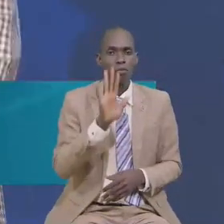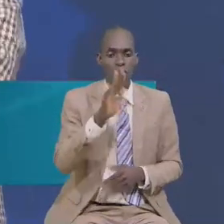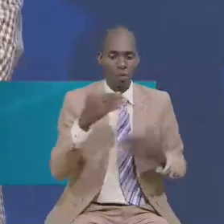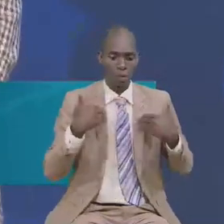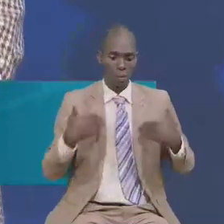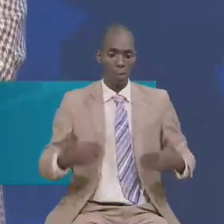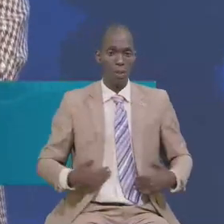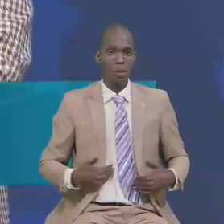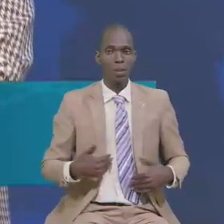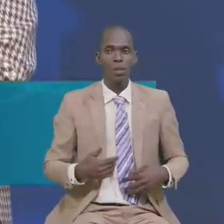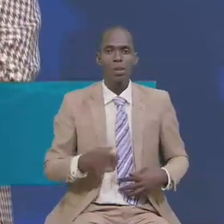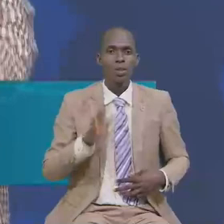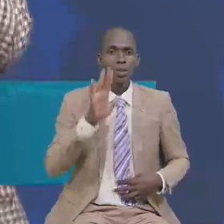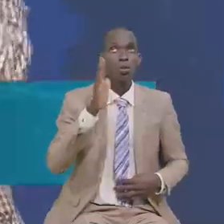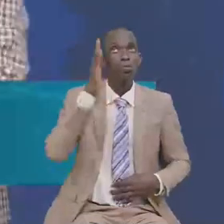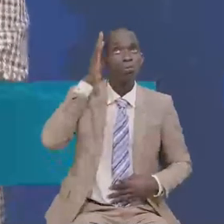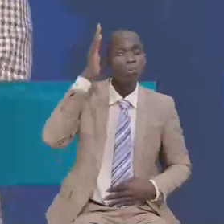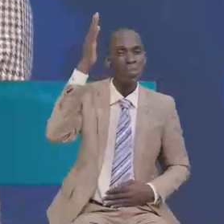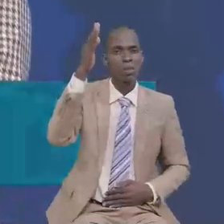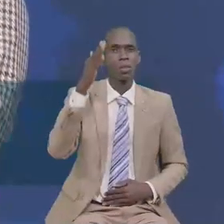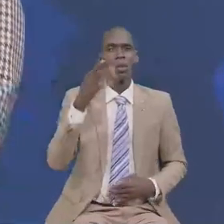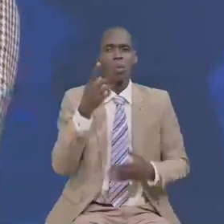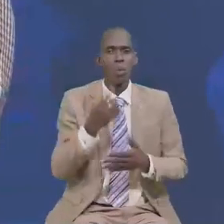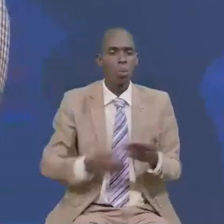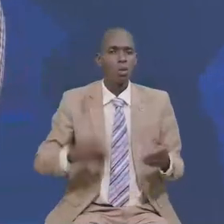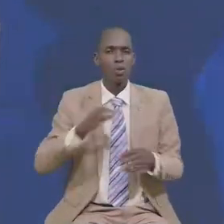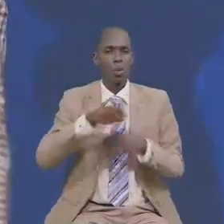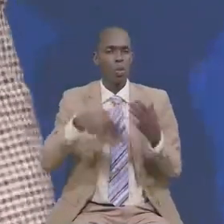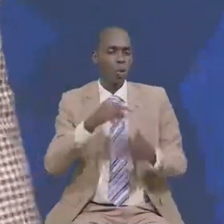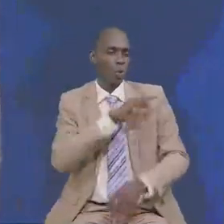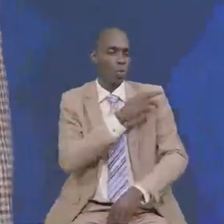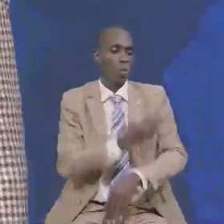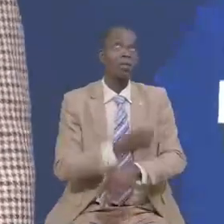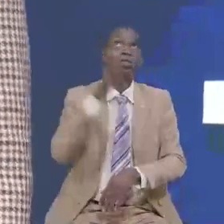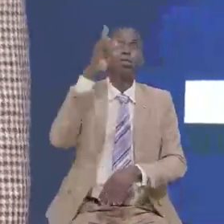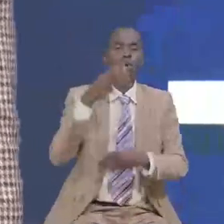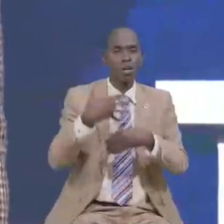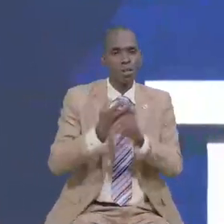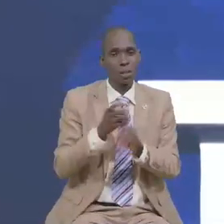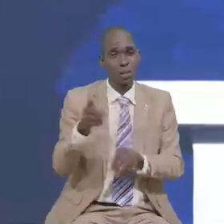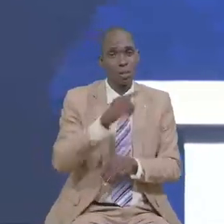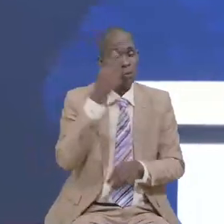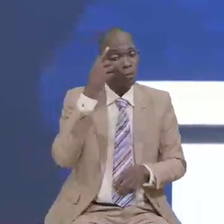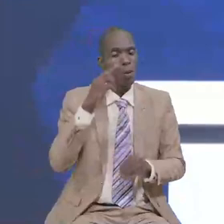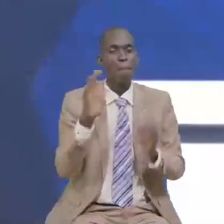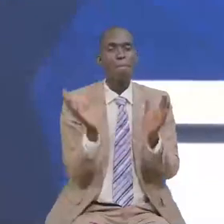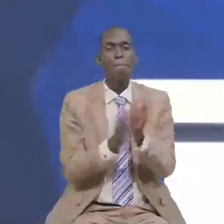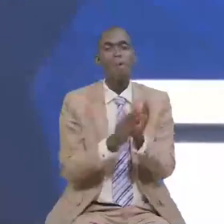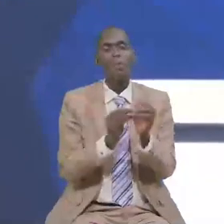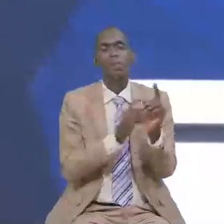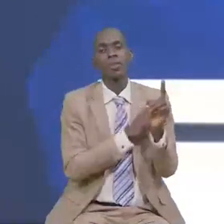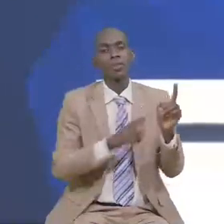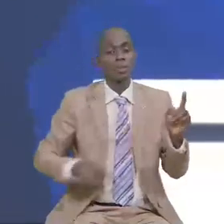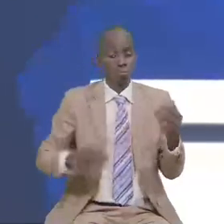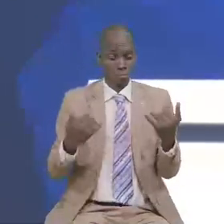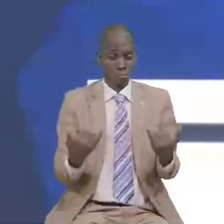ta vie, de ton corps, ta destinée, le pourquoi le Dieu Tout-Puissant t'a crié. Gloire à Dieu.